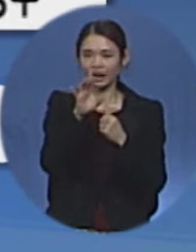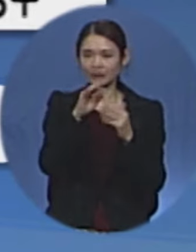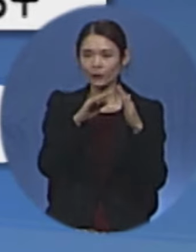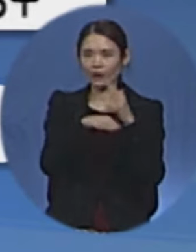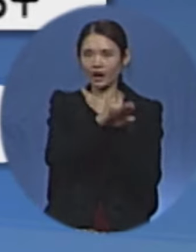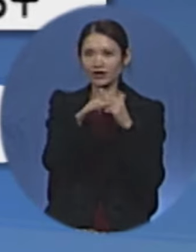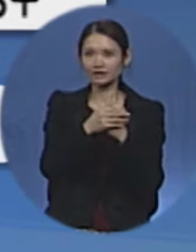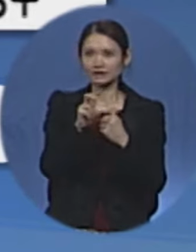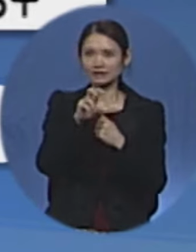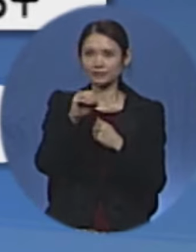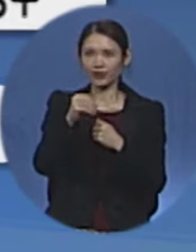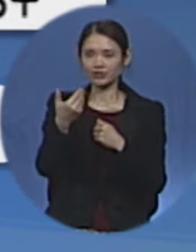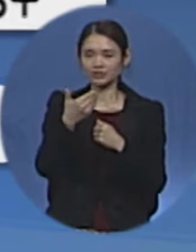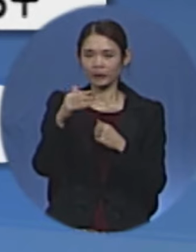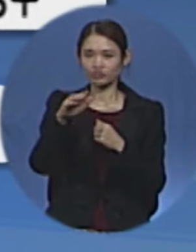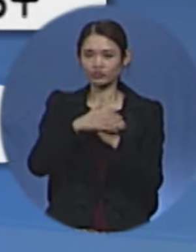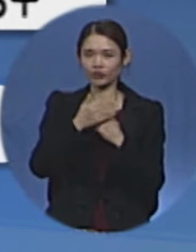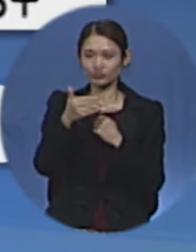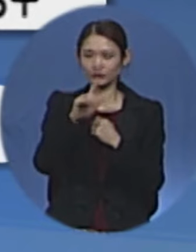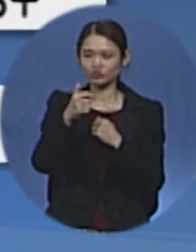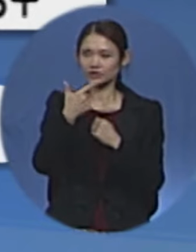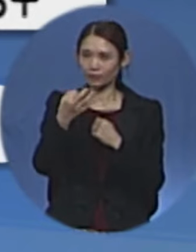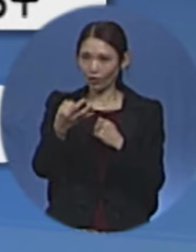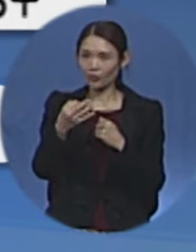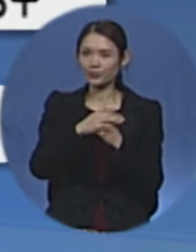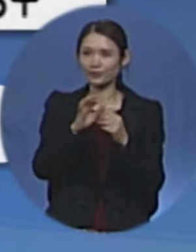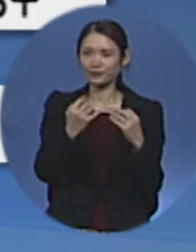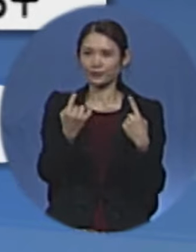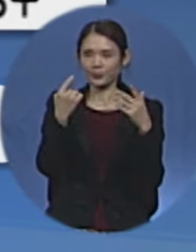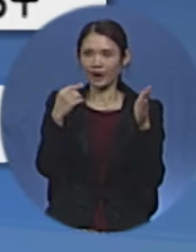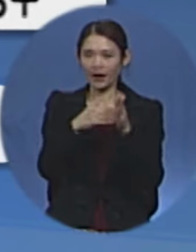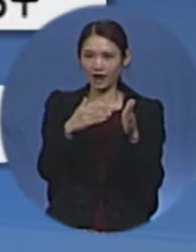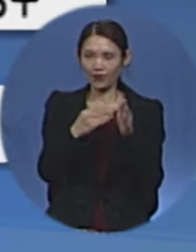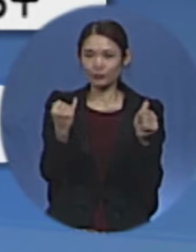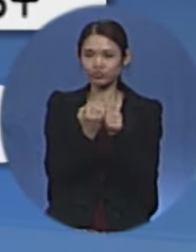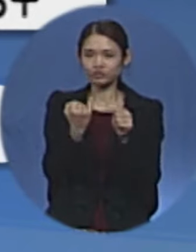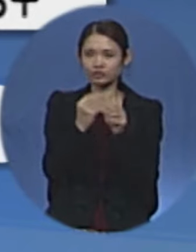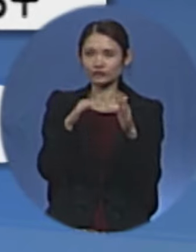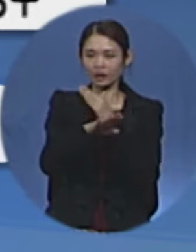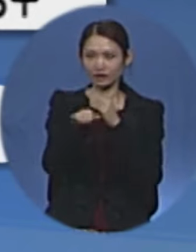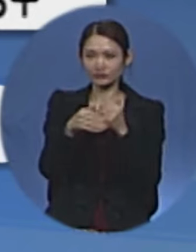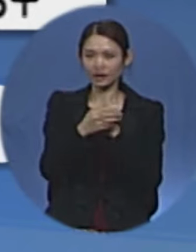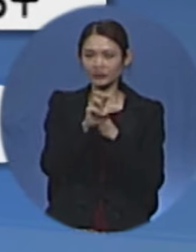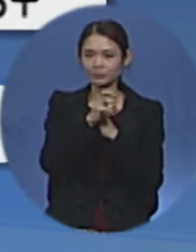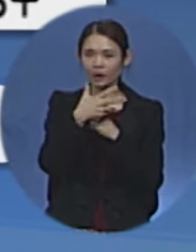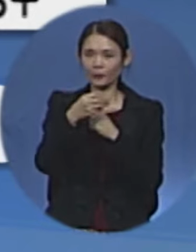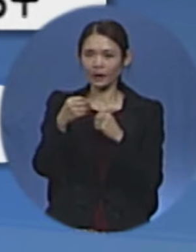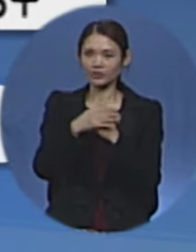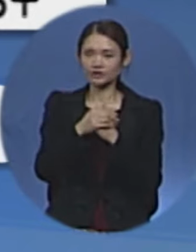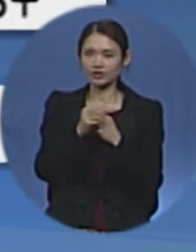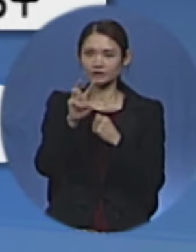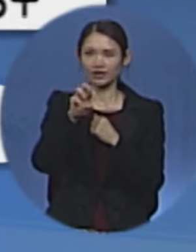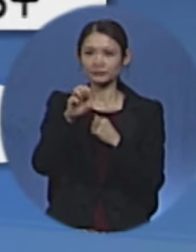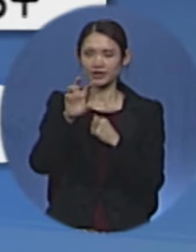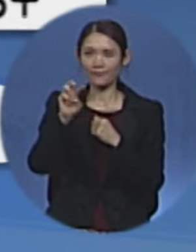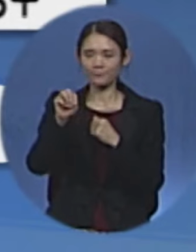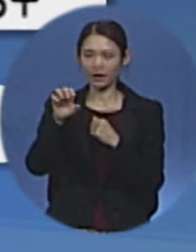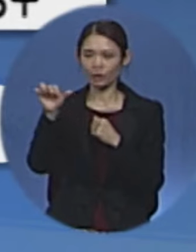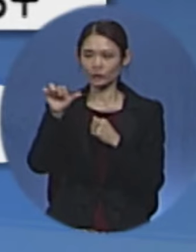20만 6,050원에서 20만 9,960원으로 부부가구는 32만 9,680원에서